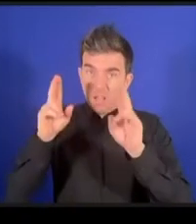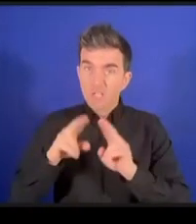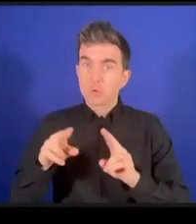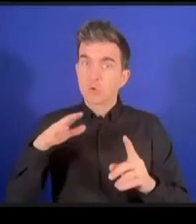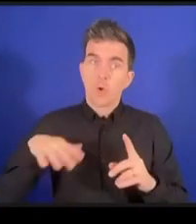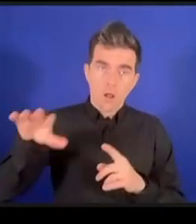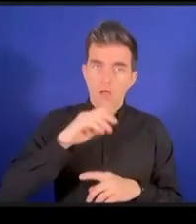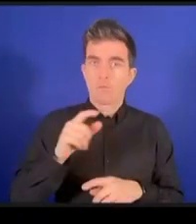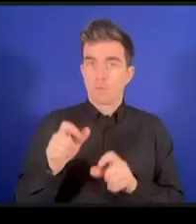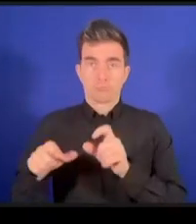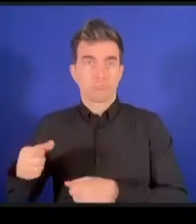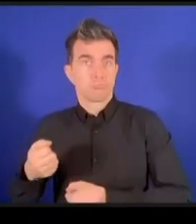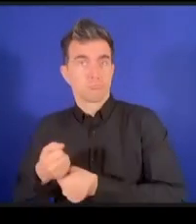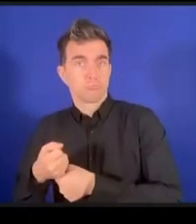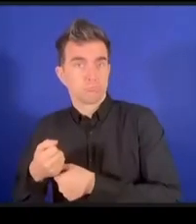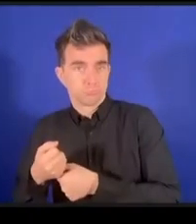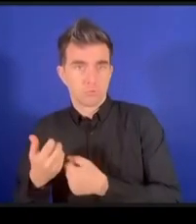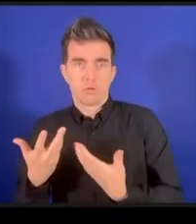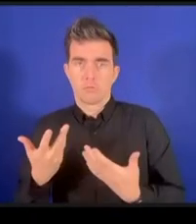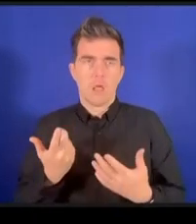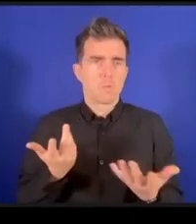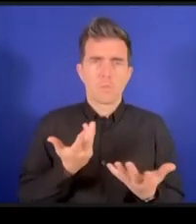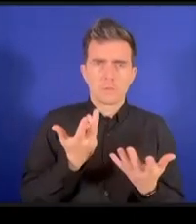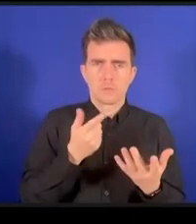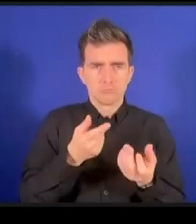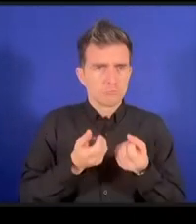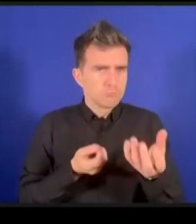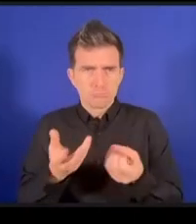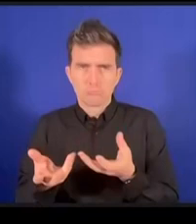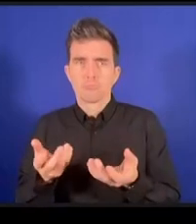какие есть ресурсы в их